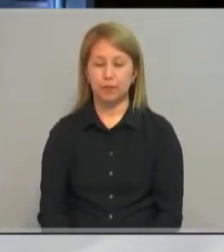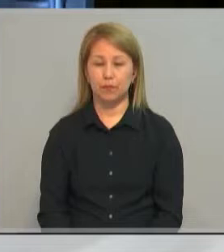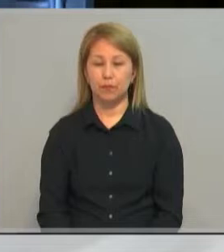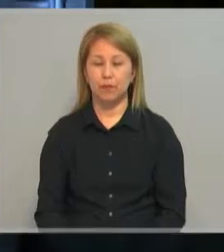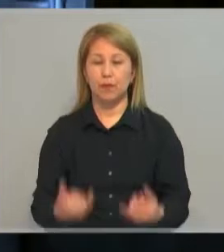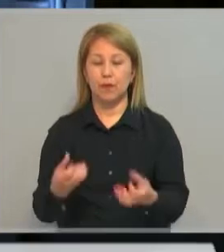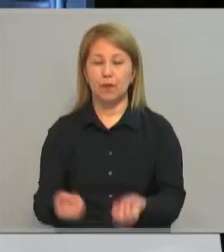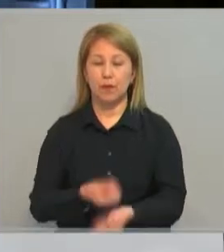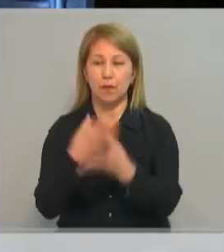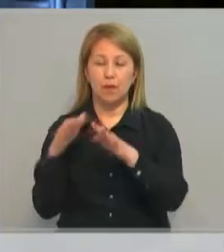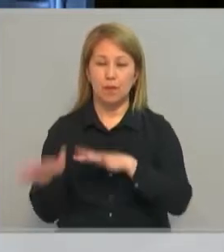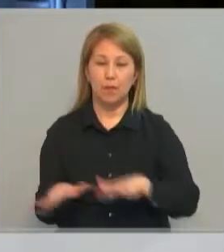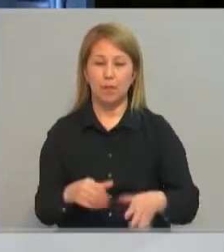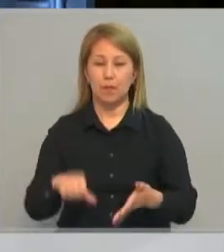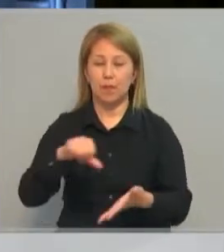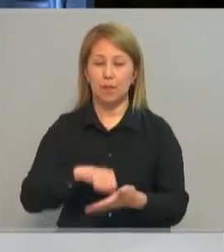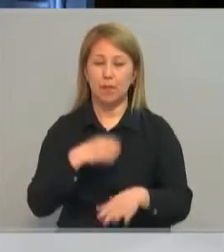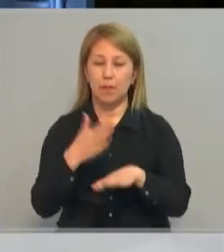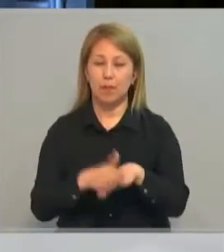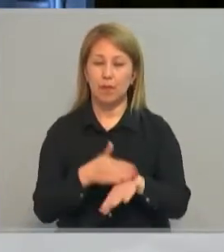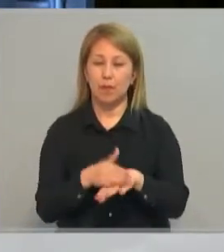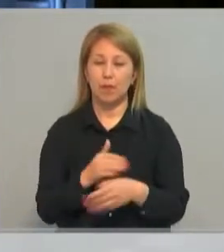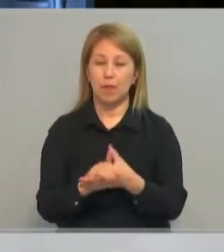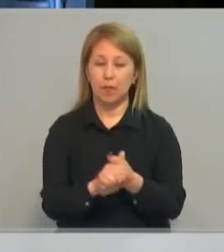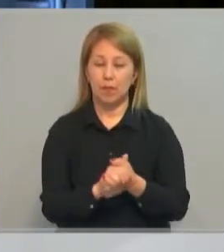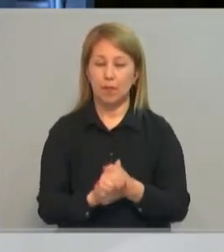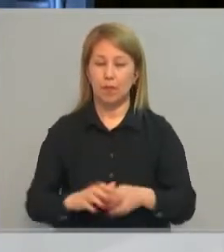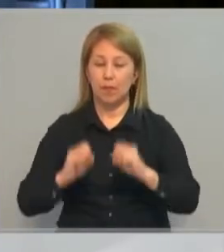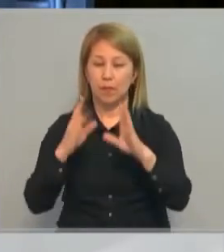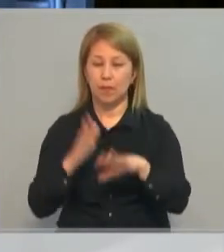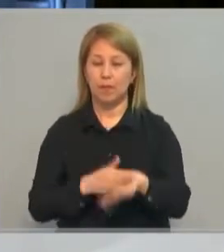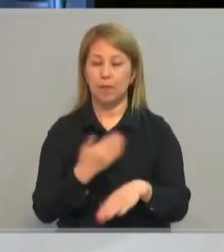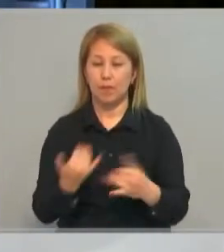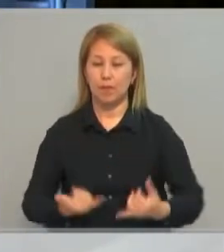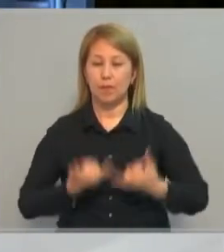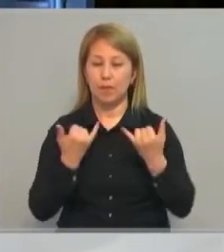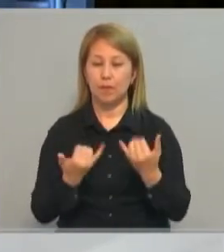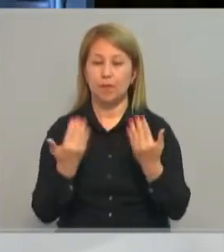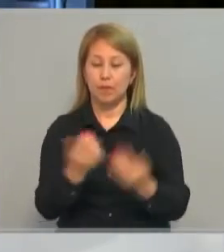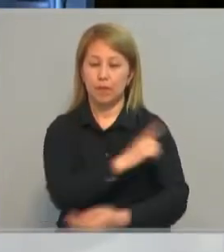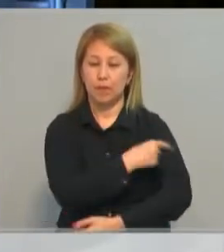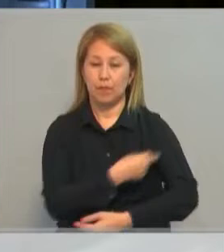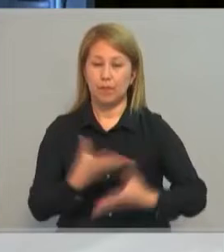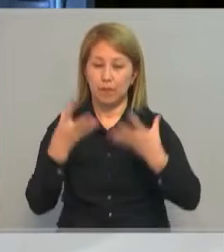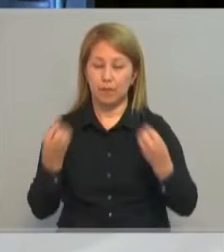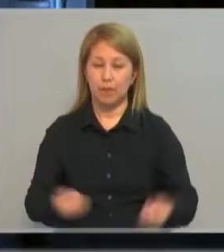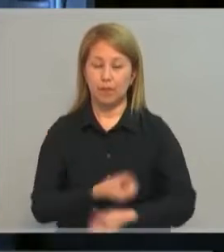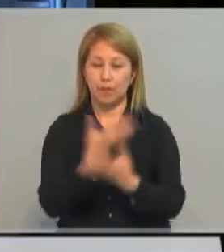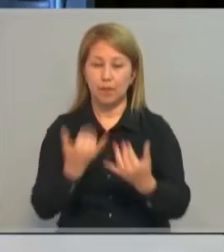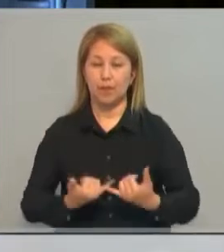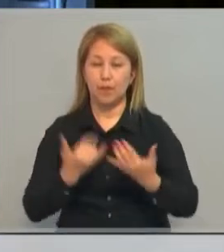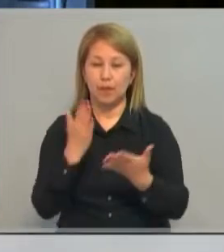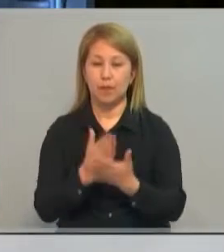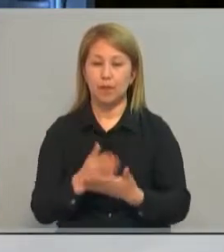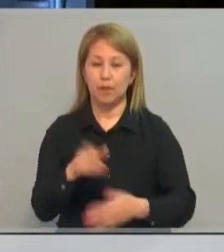Сегодня праздник у представителей очень милосердной и дружной профессии. Дорогие медсестры, поздравляю вас с вашим днем. Ваше призвание –